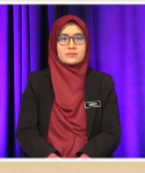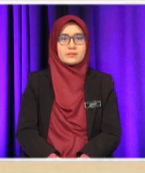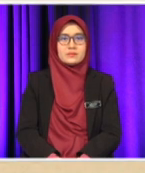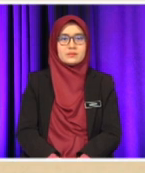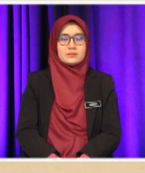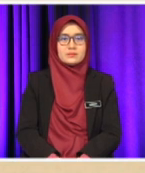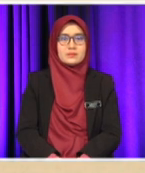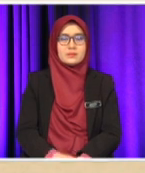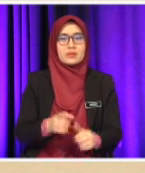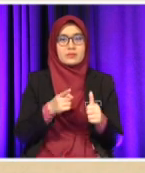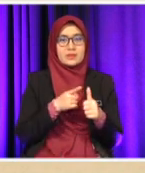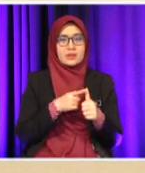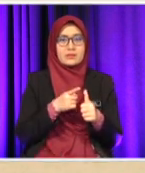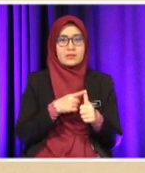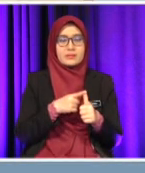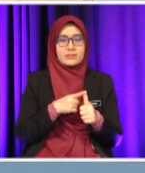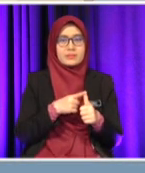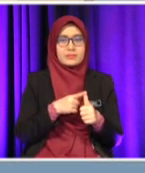yang pertama